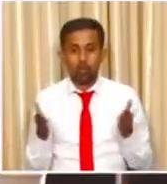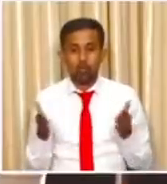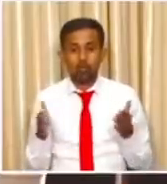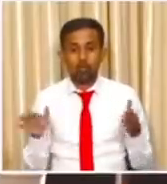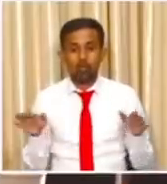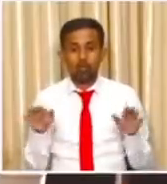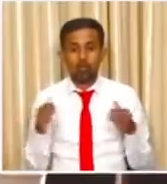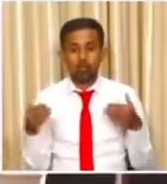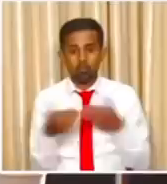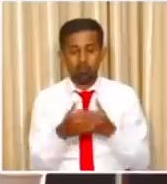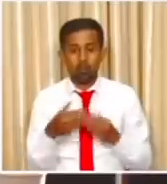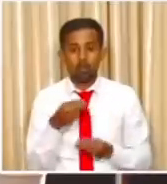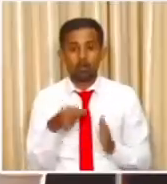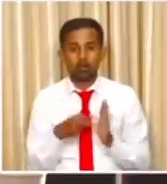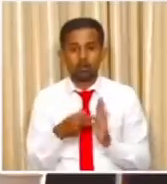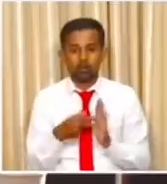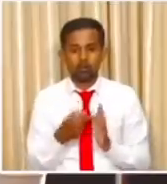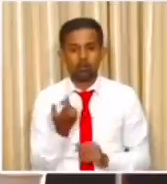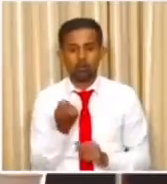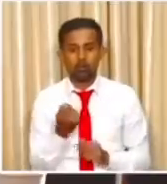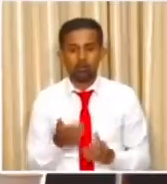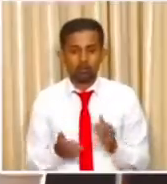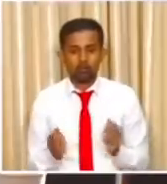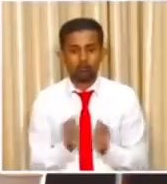රටේ දේශීය කර්මාන්තය දිනු කර ගැනීම සඳහා තිබුණු ආර්ථික ගමන